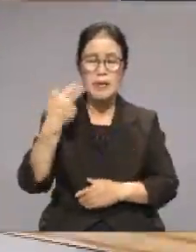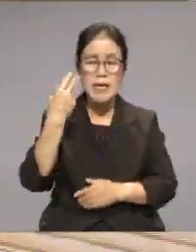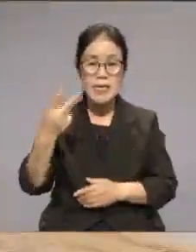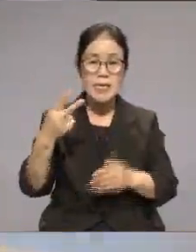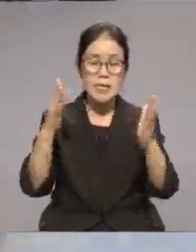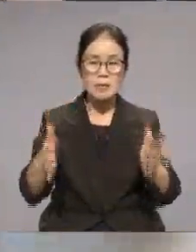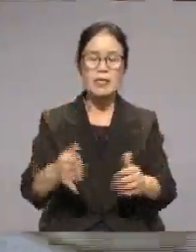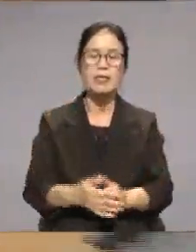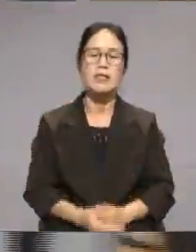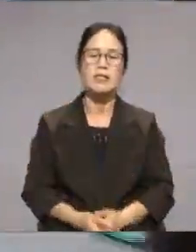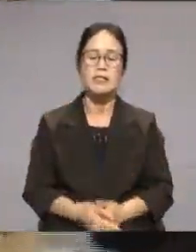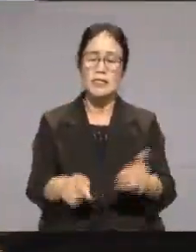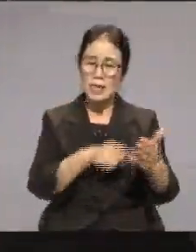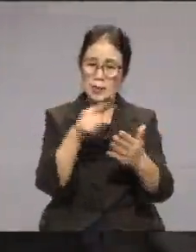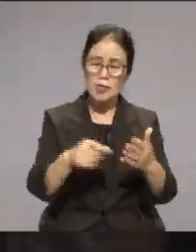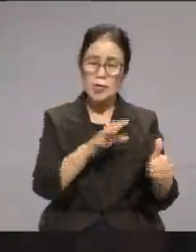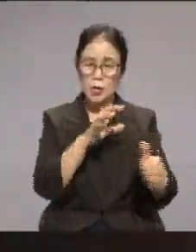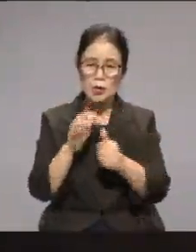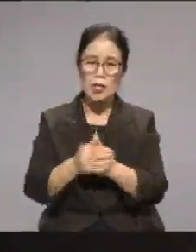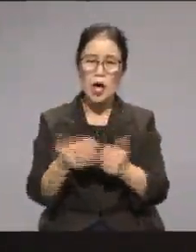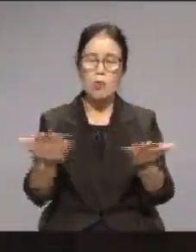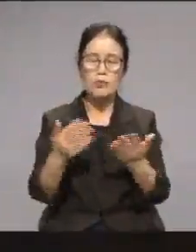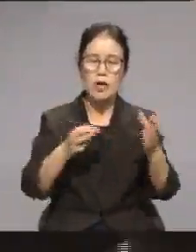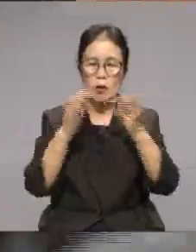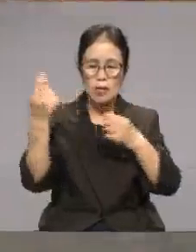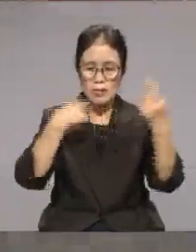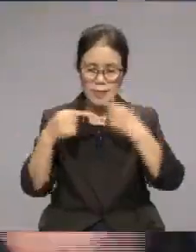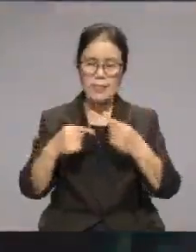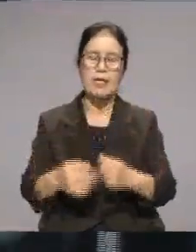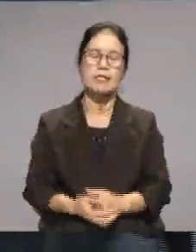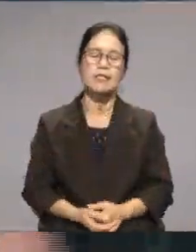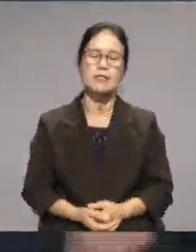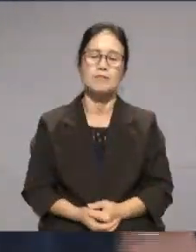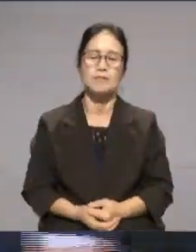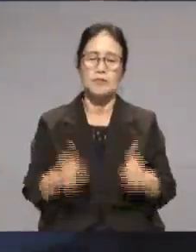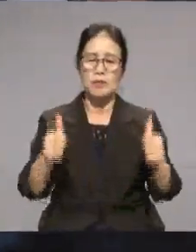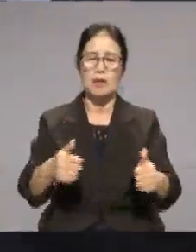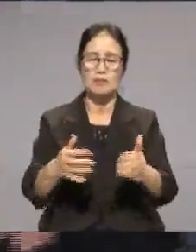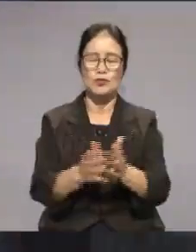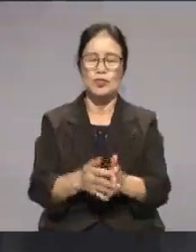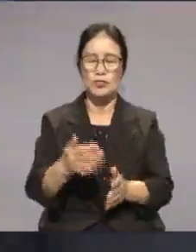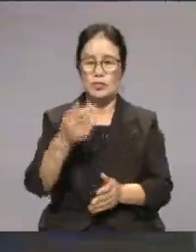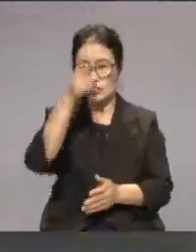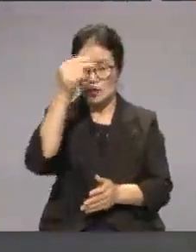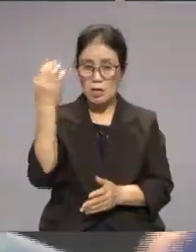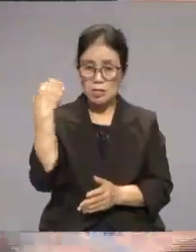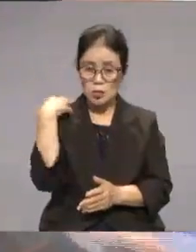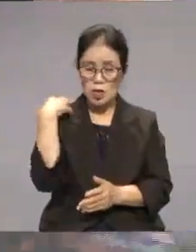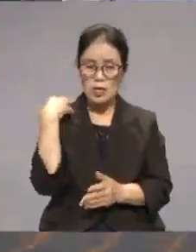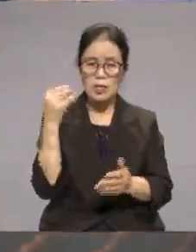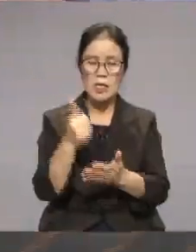만입니다. 이들에게 적용된 혐의는 업무상 과실치사상. 재판부는 이 전 서장에게